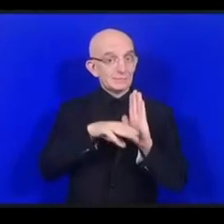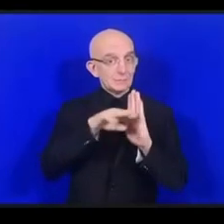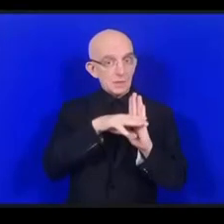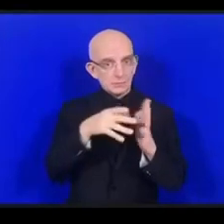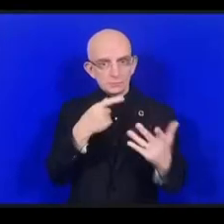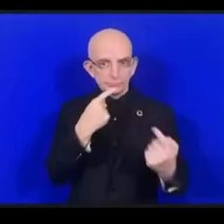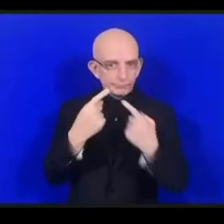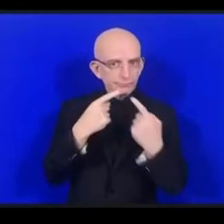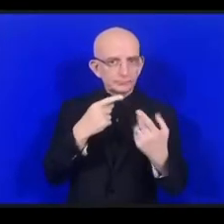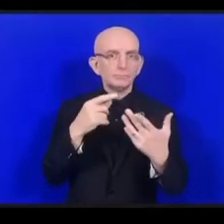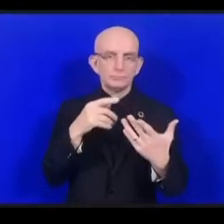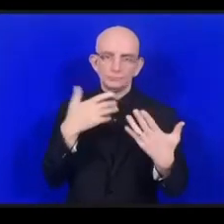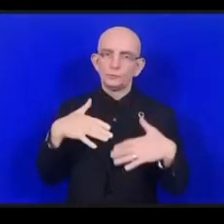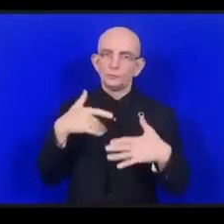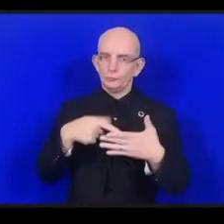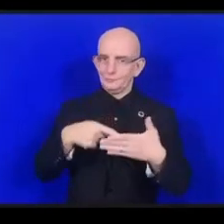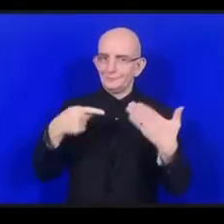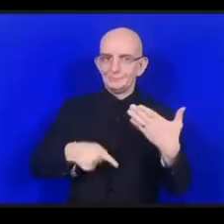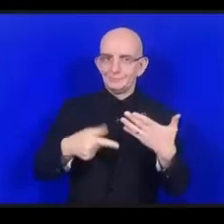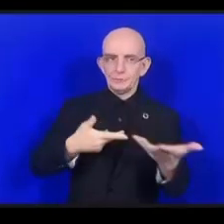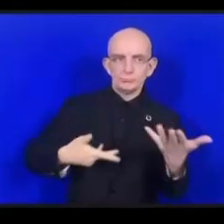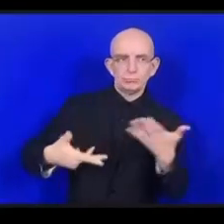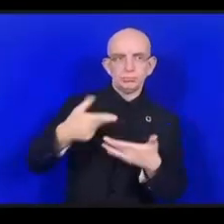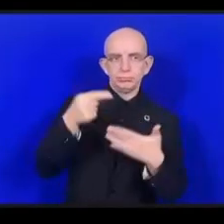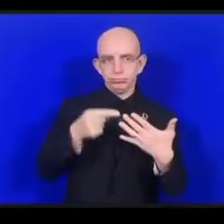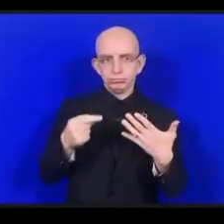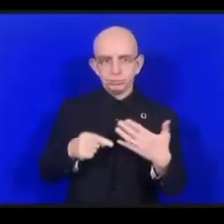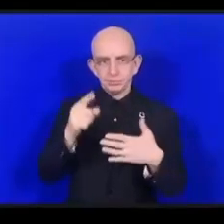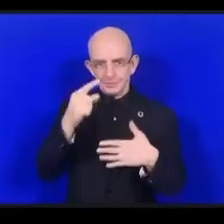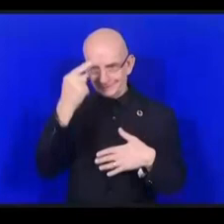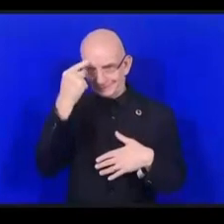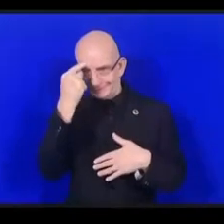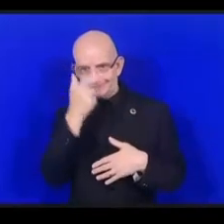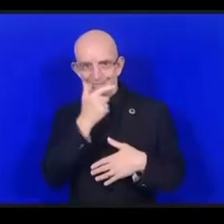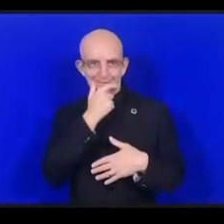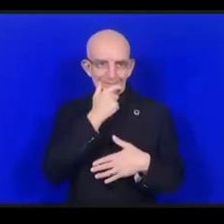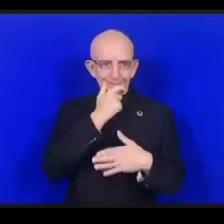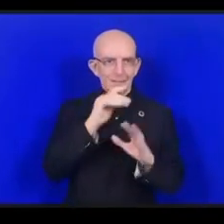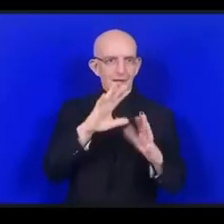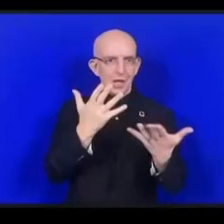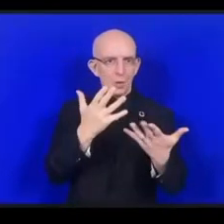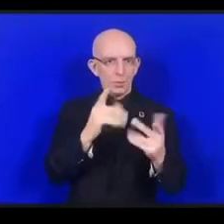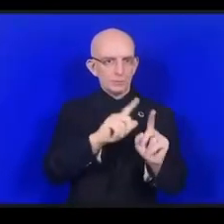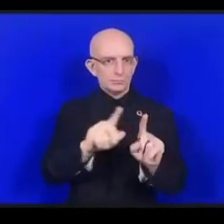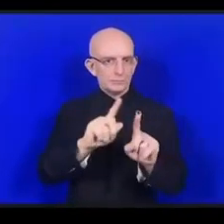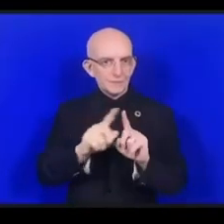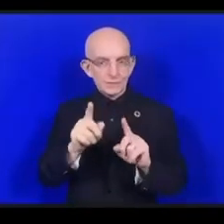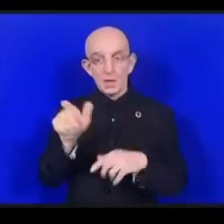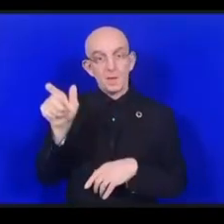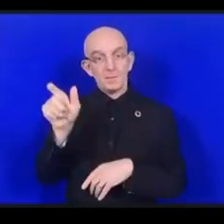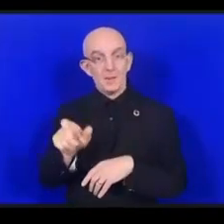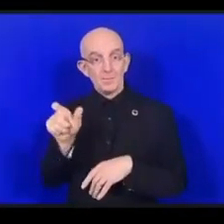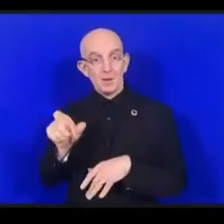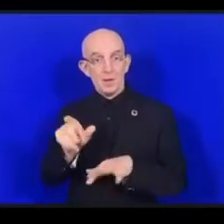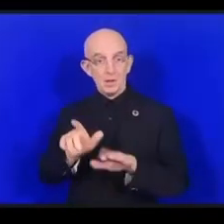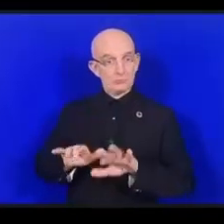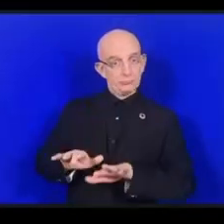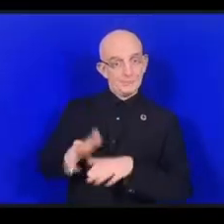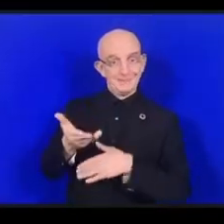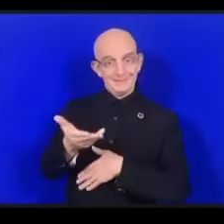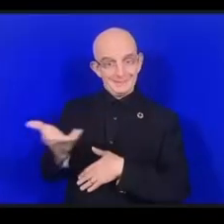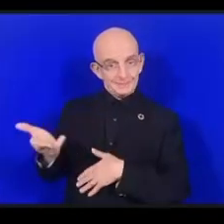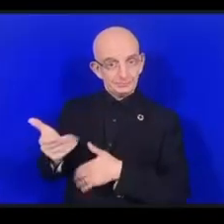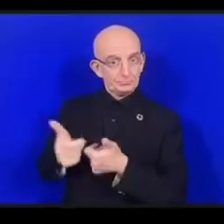费者的 IoT， 它主要是在开放式的互联网上的，可能就是有更多的 IP